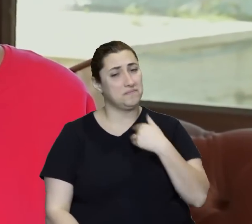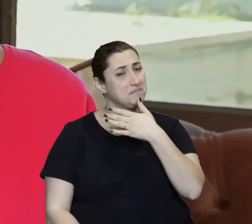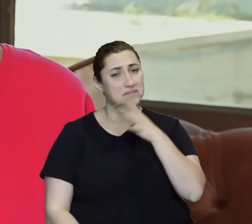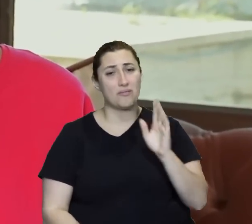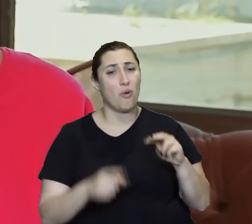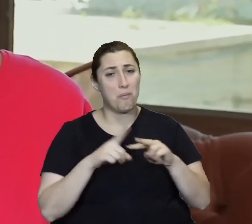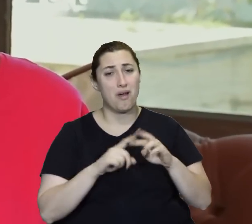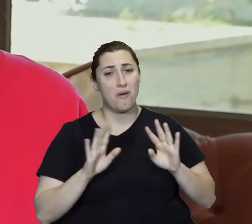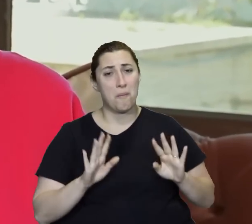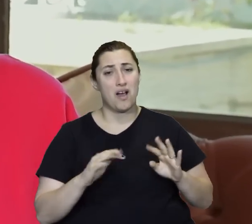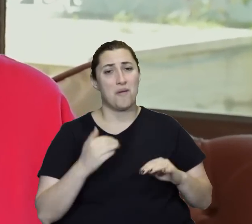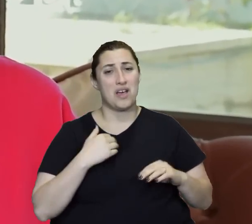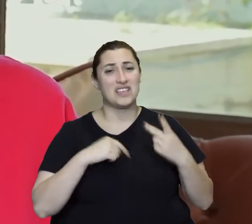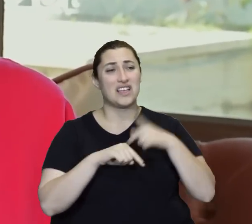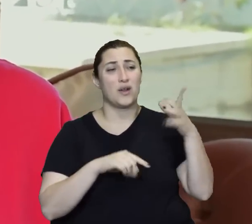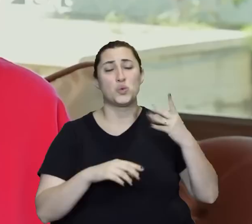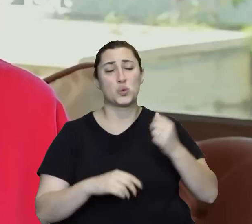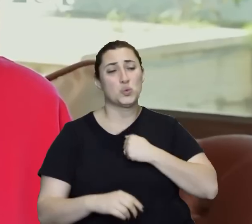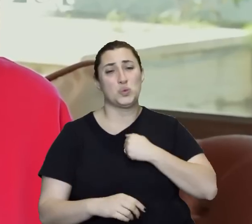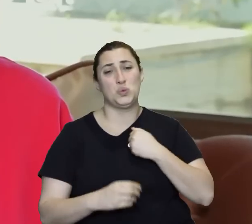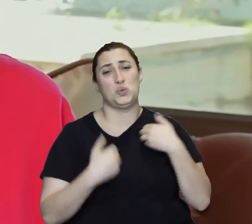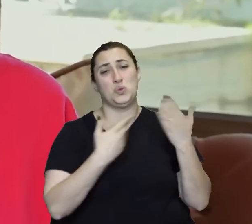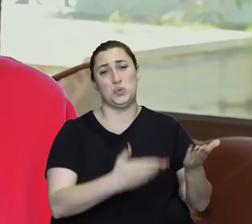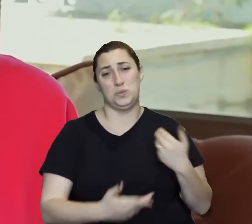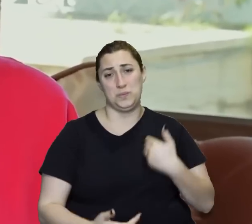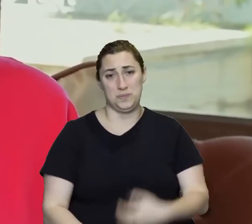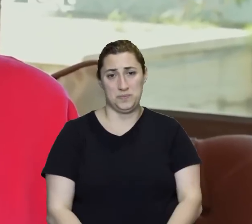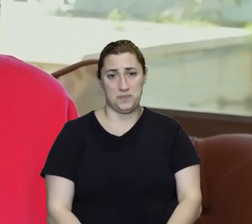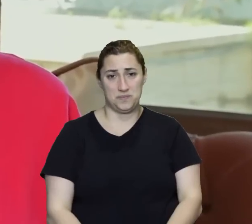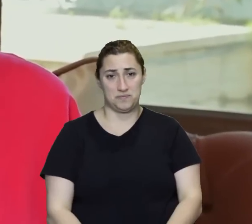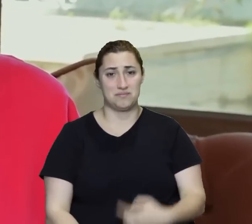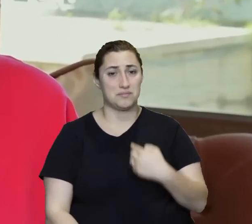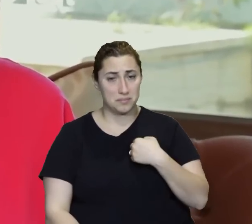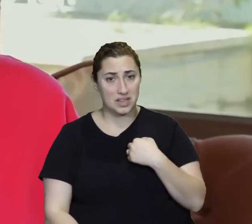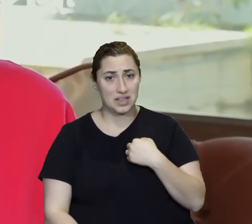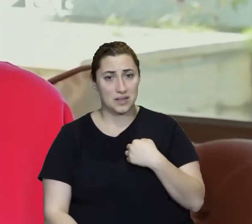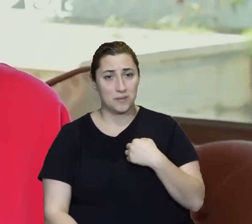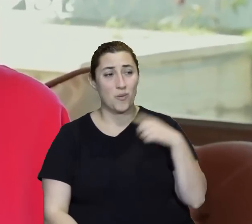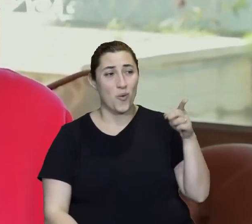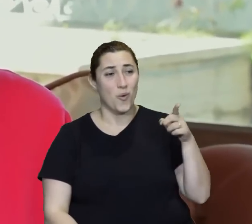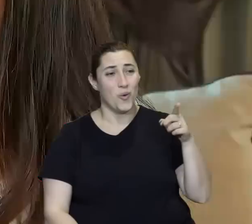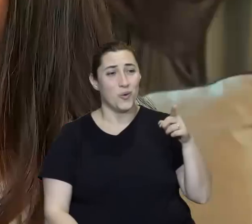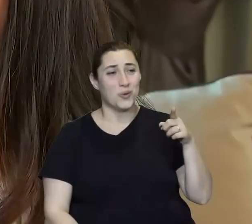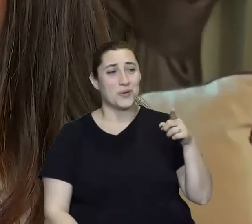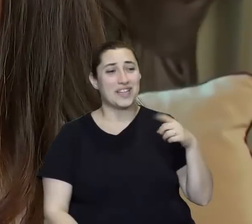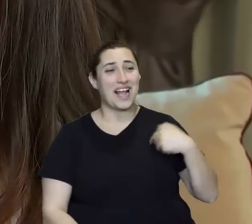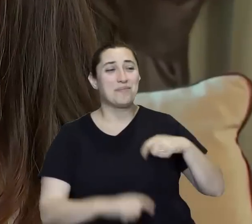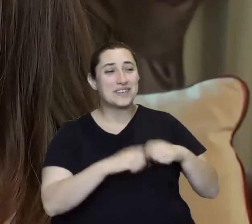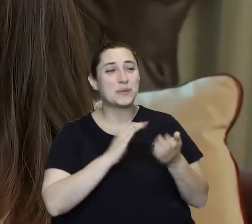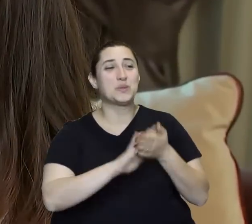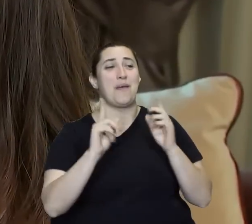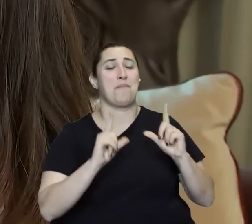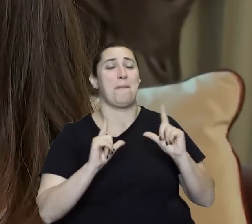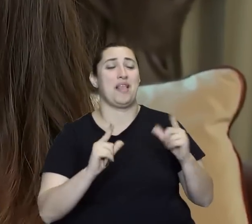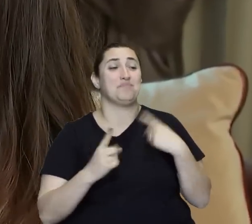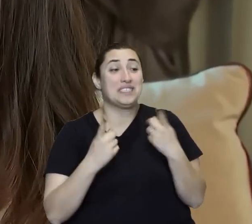Bilmiyorum Ayşe ama ben Zehra'yı çok üzdüm. Benim onun gönlünü almam lazım. Bir